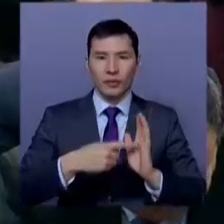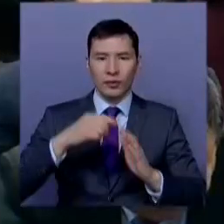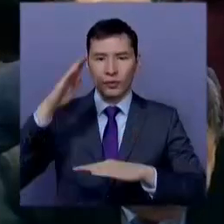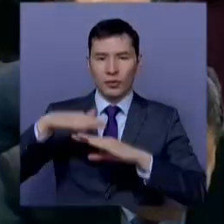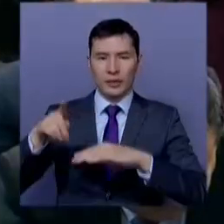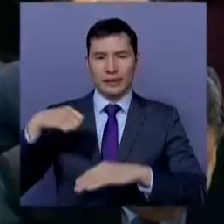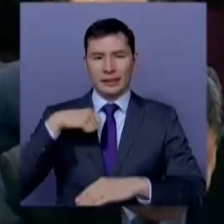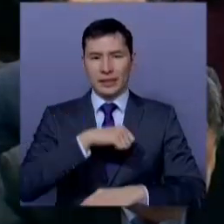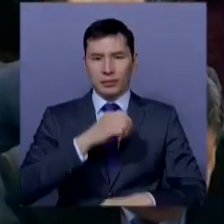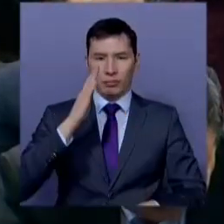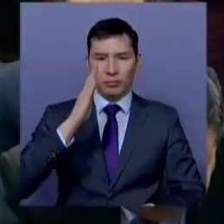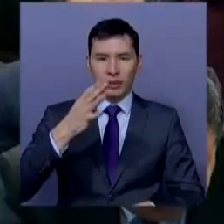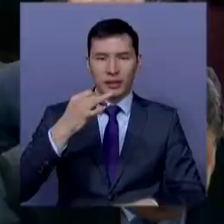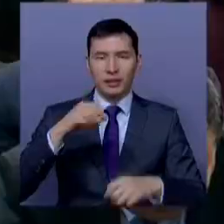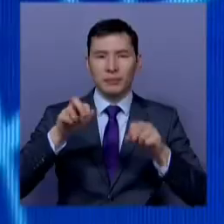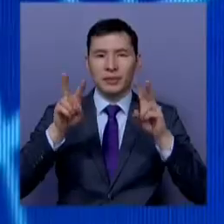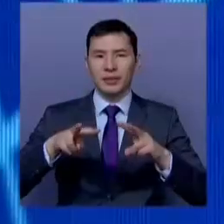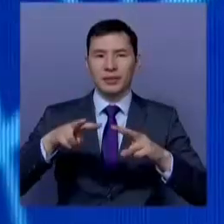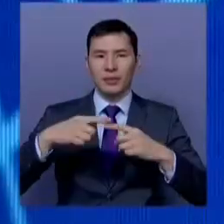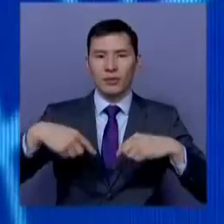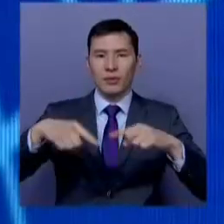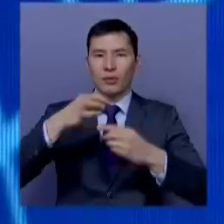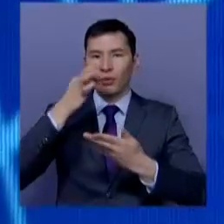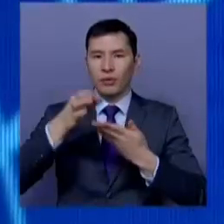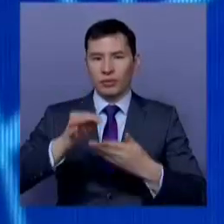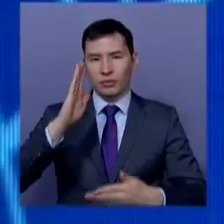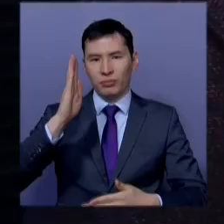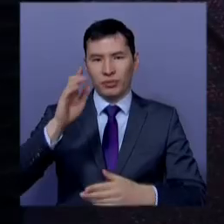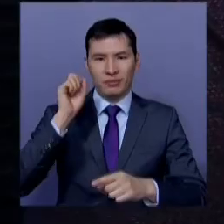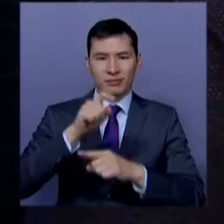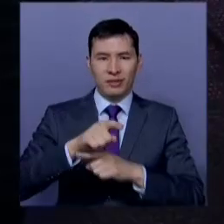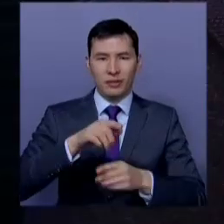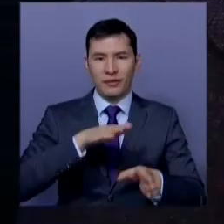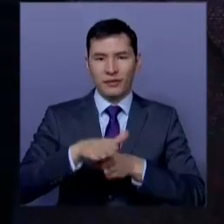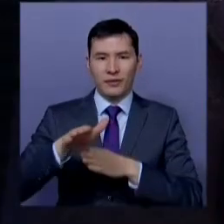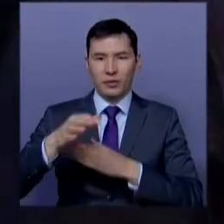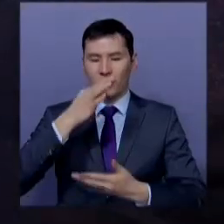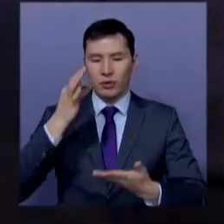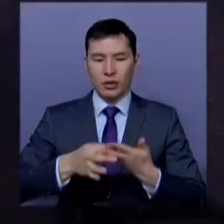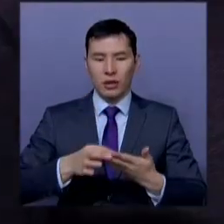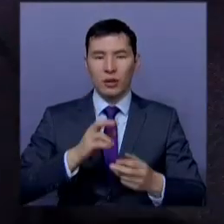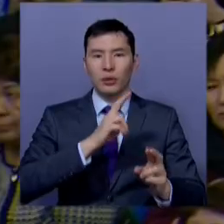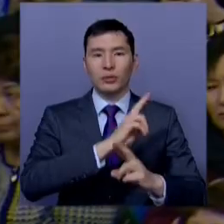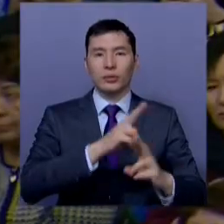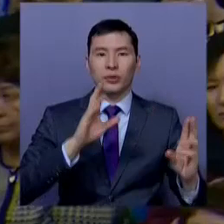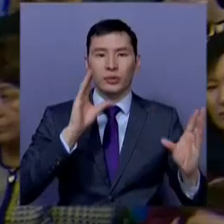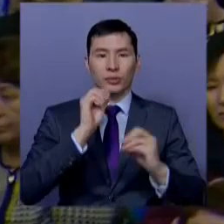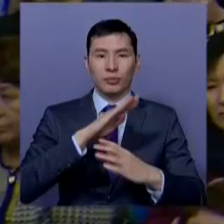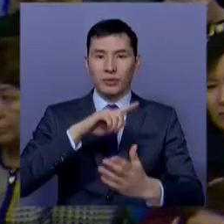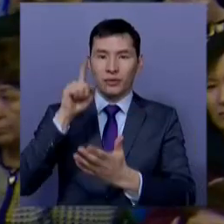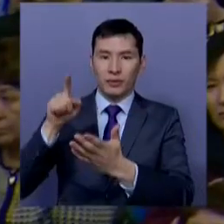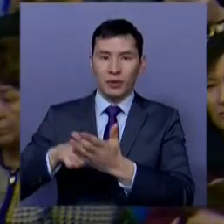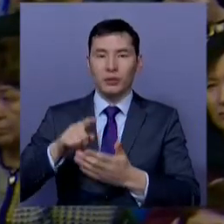өзі, тиісті басқарма басшылары мен аудан әкімдері толық жауап берді. Ал сұрақ қойып үлгермеген ел өтініш